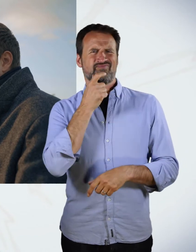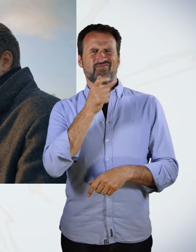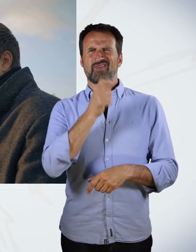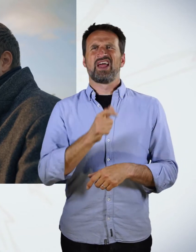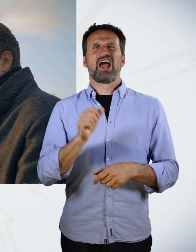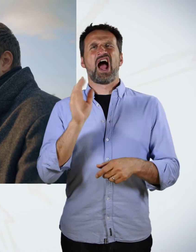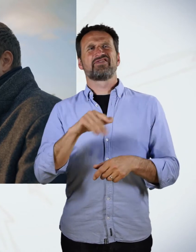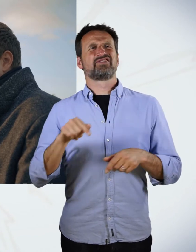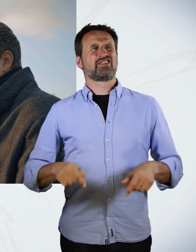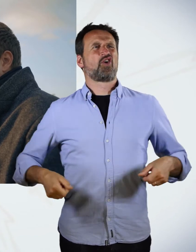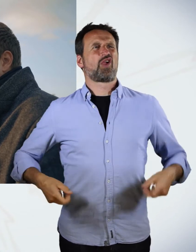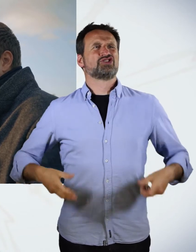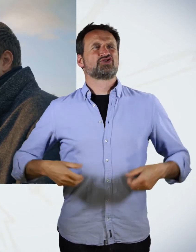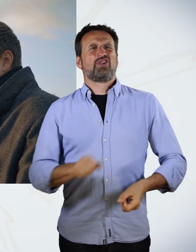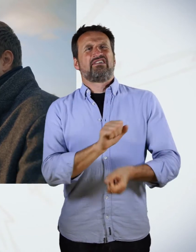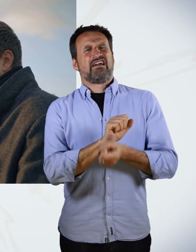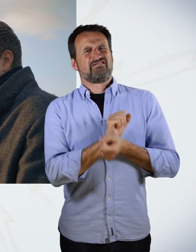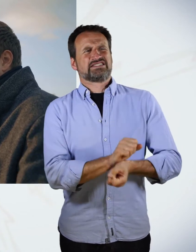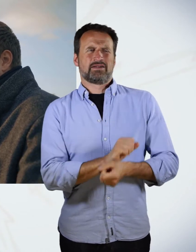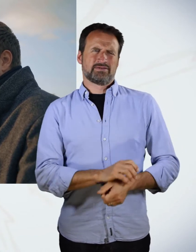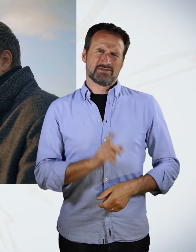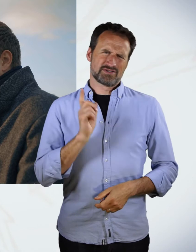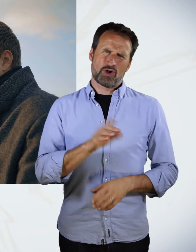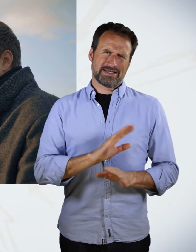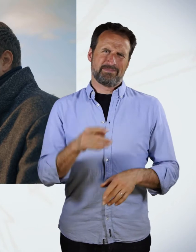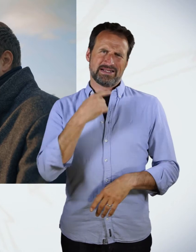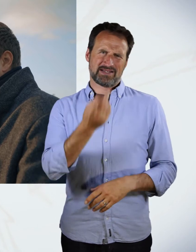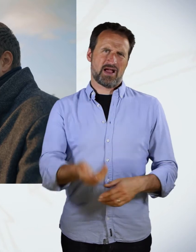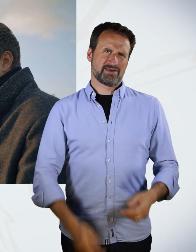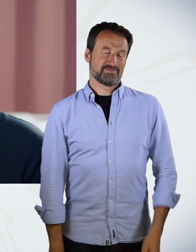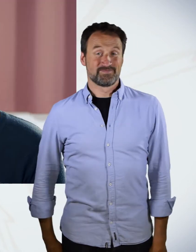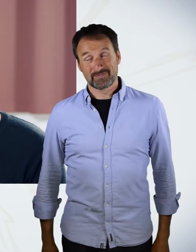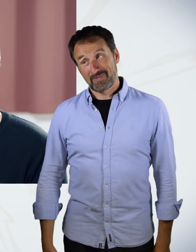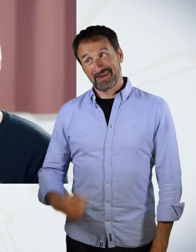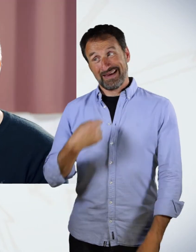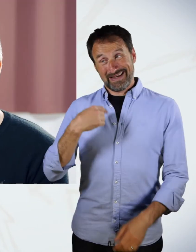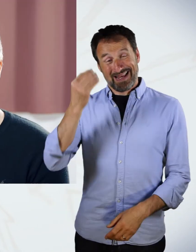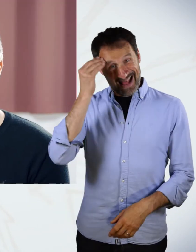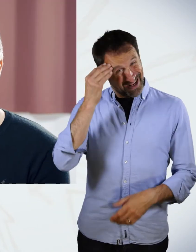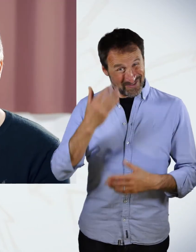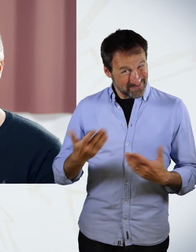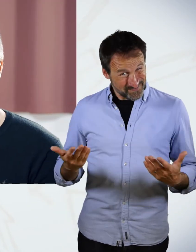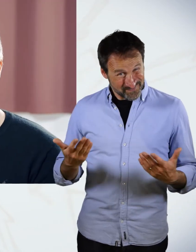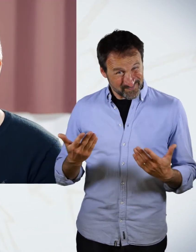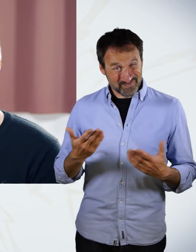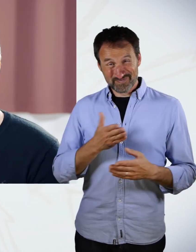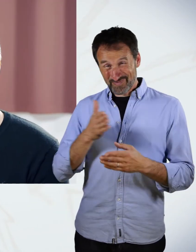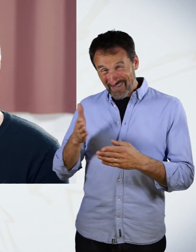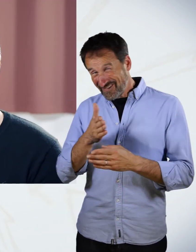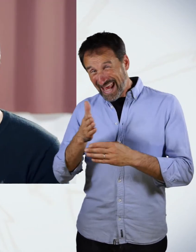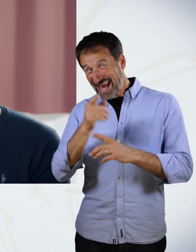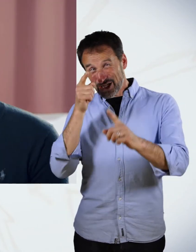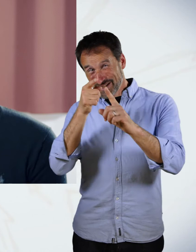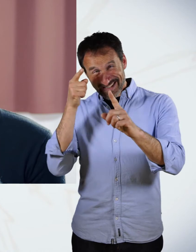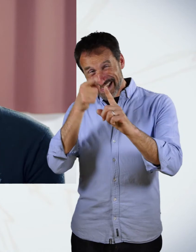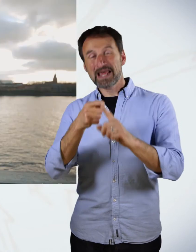Rollstuhl gefesselt überhaupt noch zu sagen. Über mich konnte ich auch was lernen. Und zwar, dass ich mich zwar auf dem Weg zum Ziel manchmal aufregen